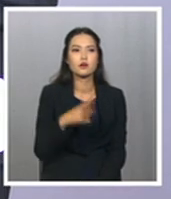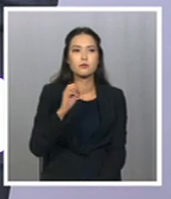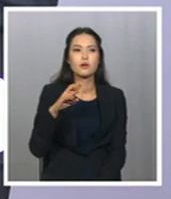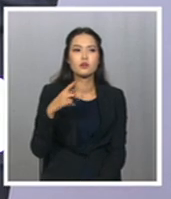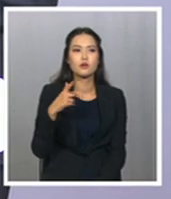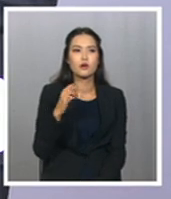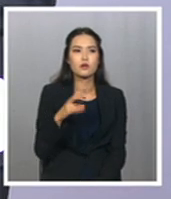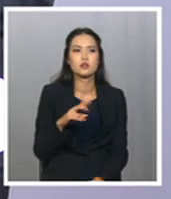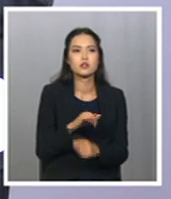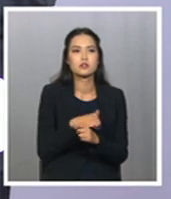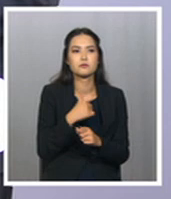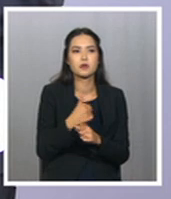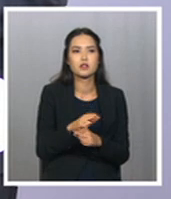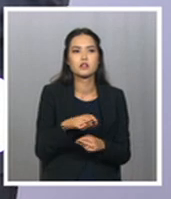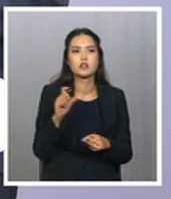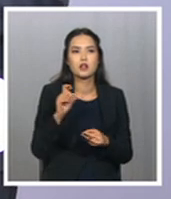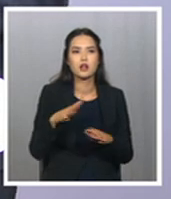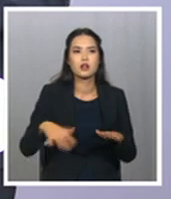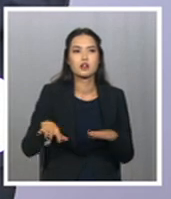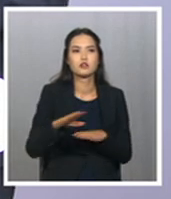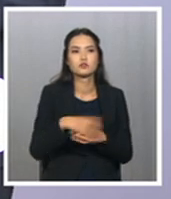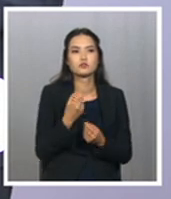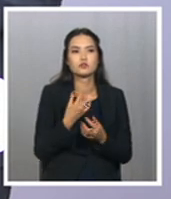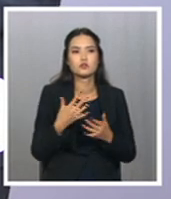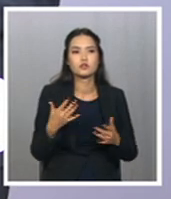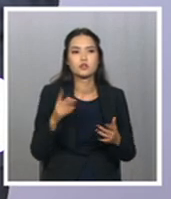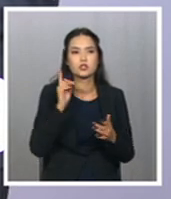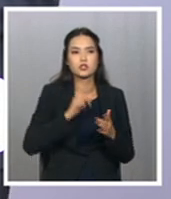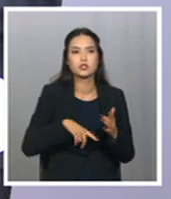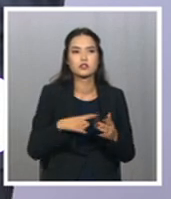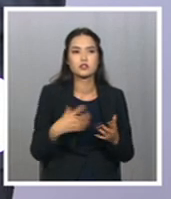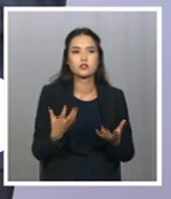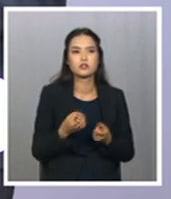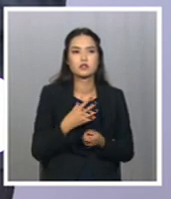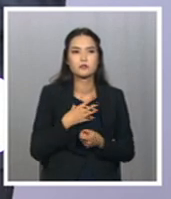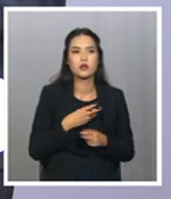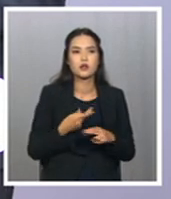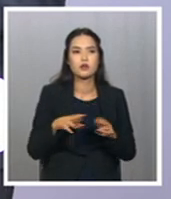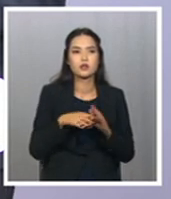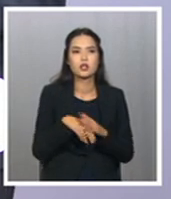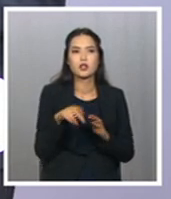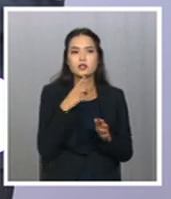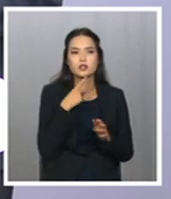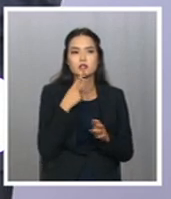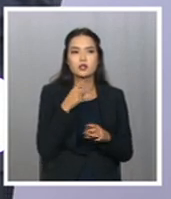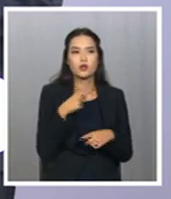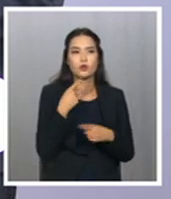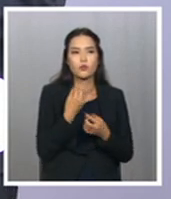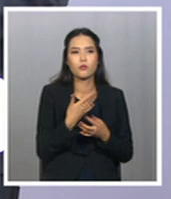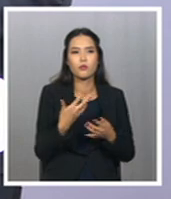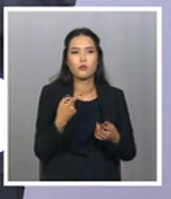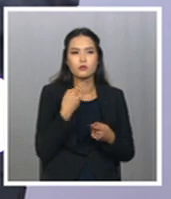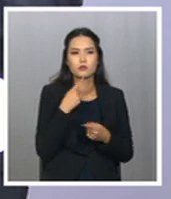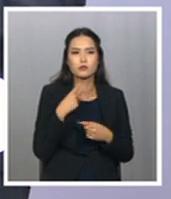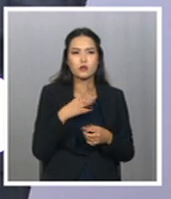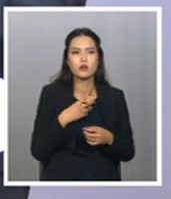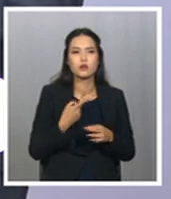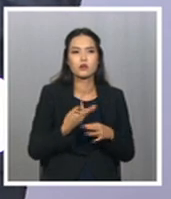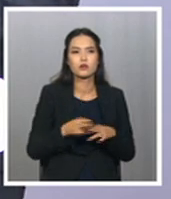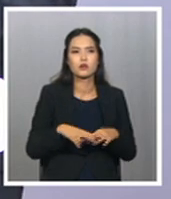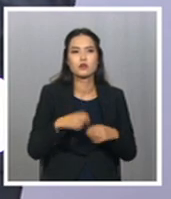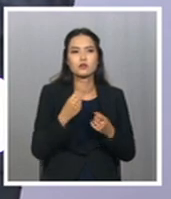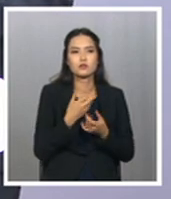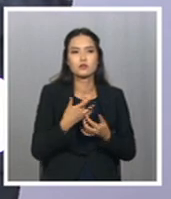Моңғол империясының халқы түрлі дінді ұстанды, ондаған тілде сөйледі, және олар түрлі